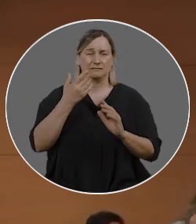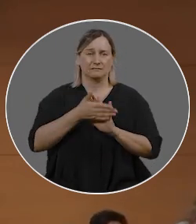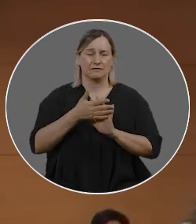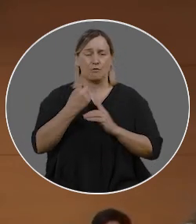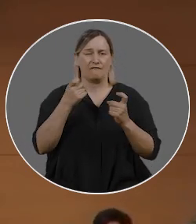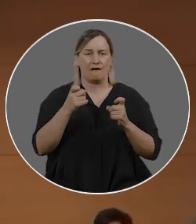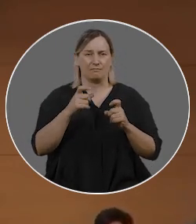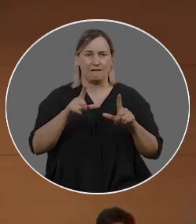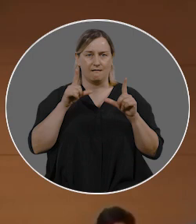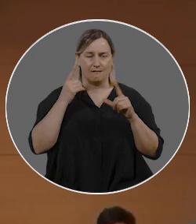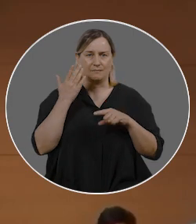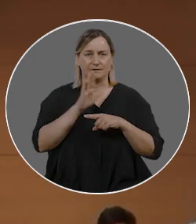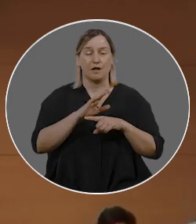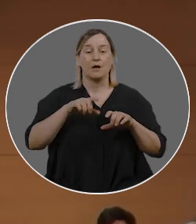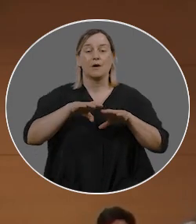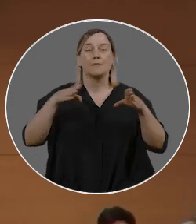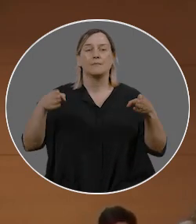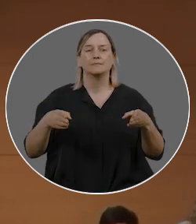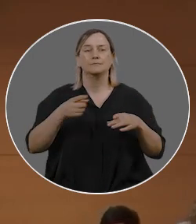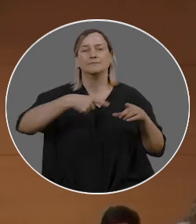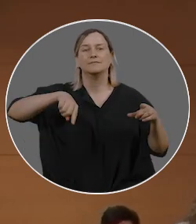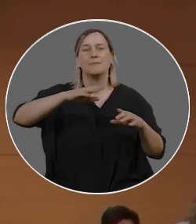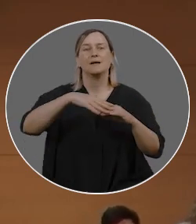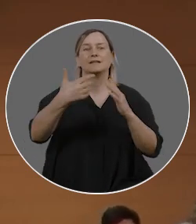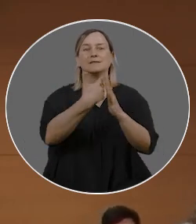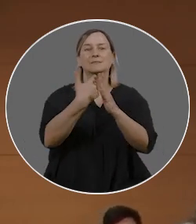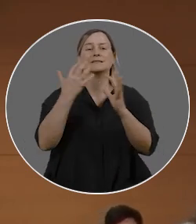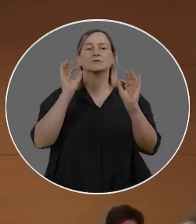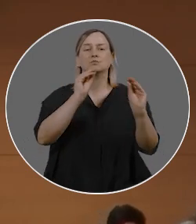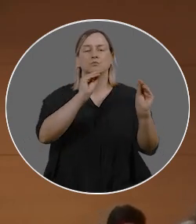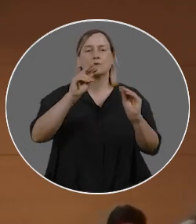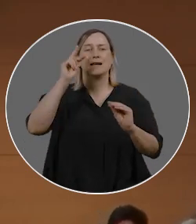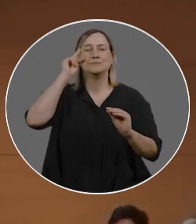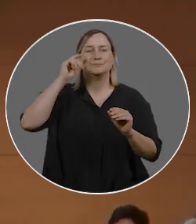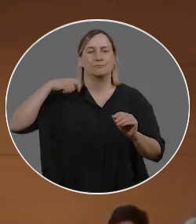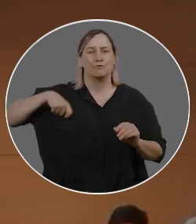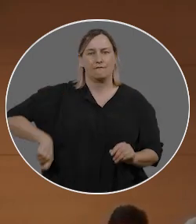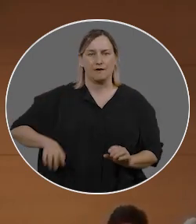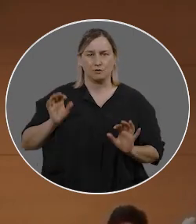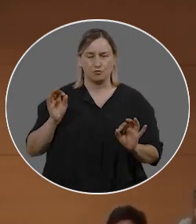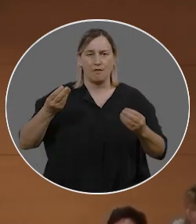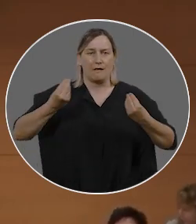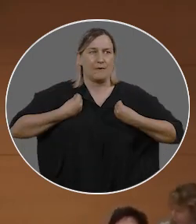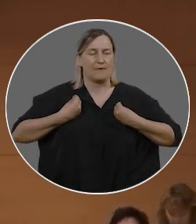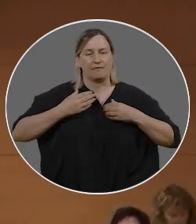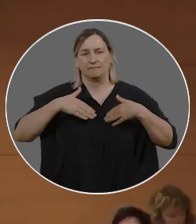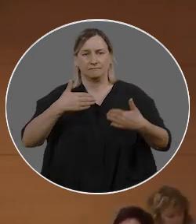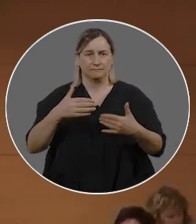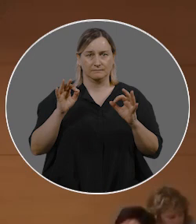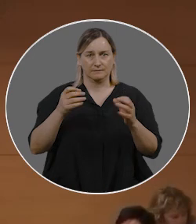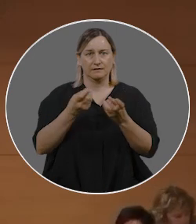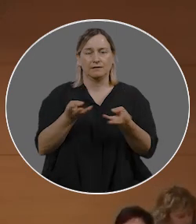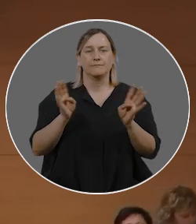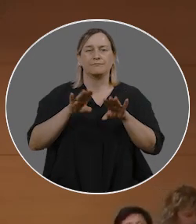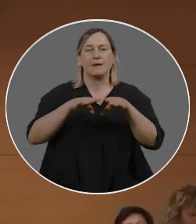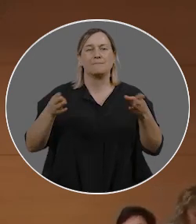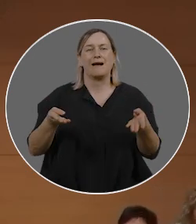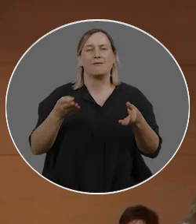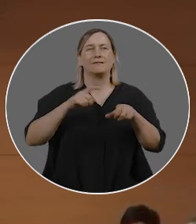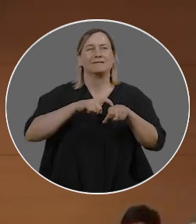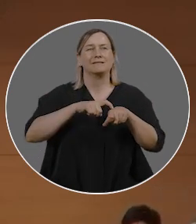presentació. La taula és perquè ens expliquin experiències professionals, vivències, o sigui, és una taula